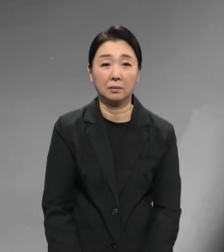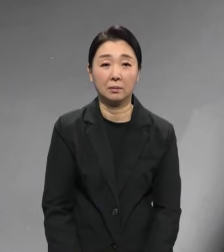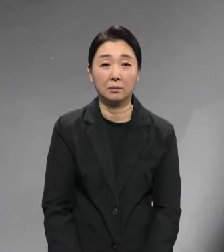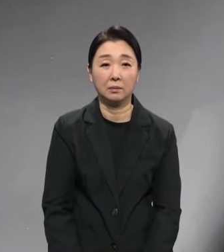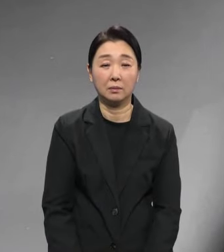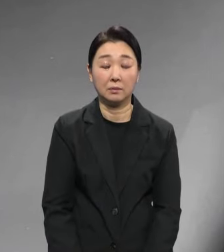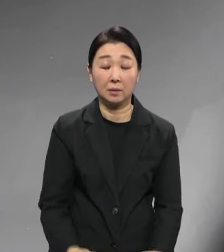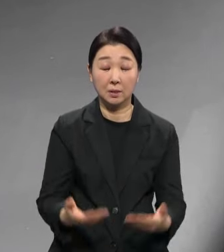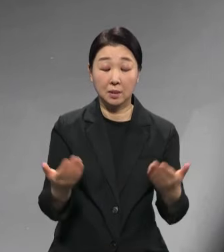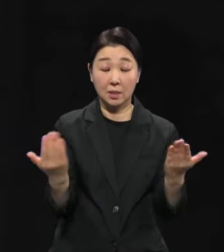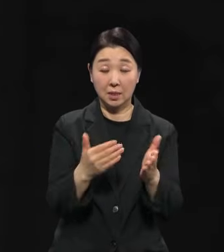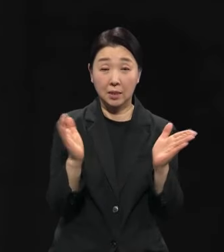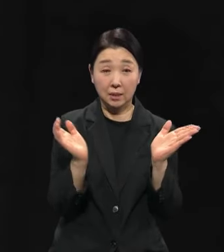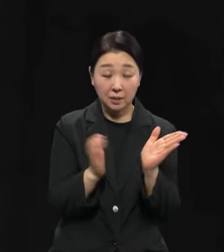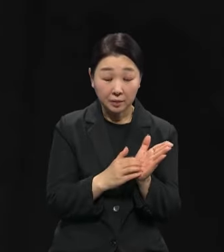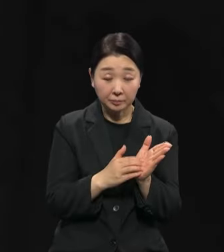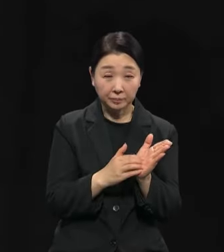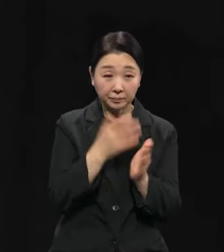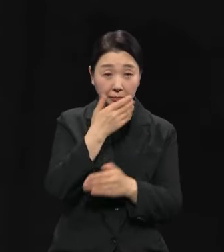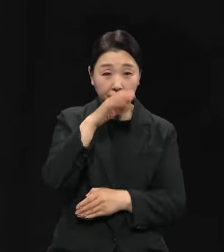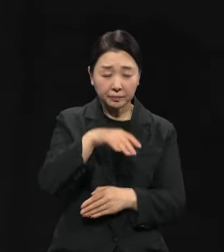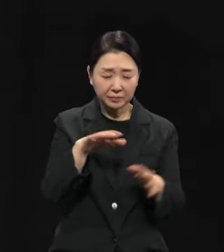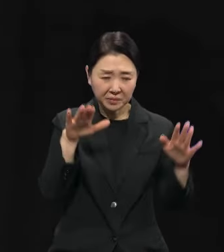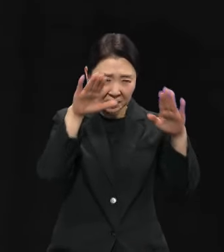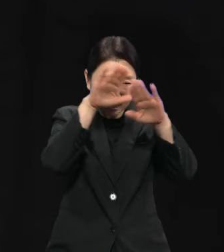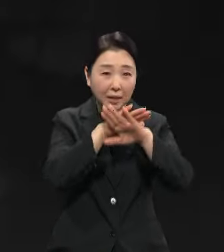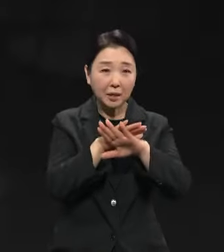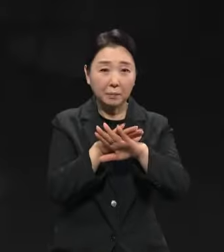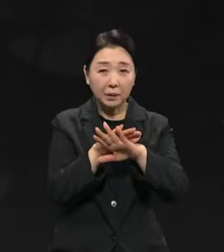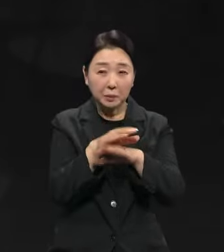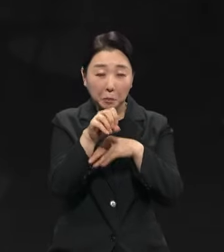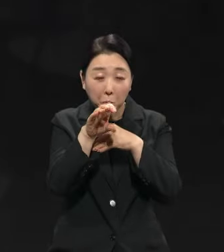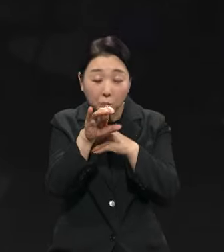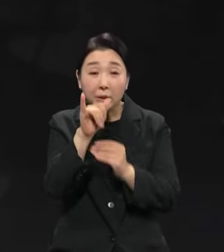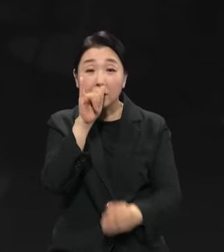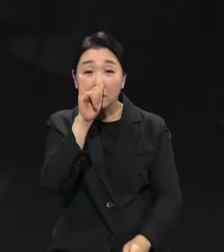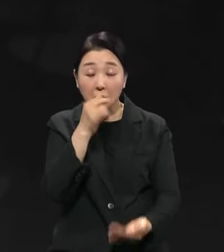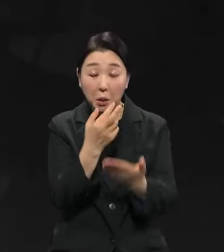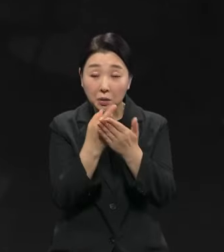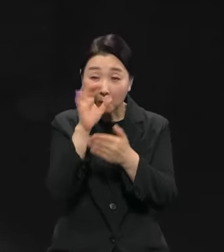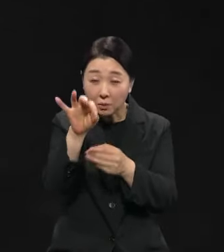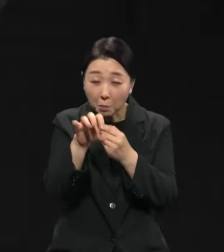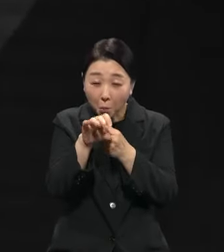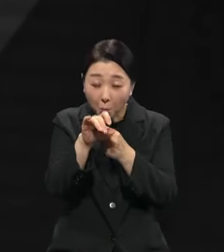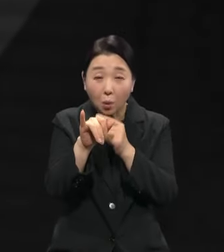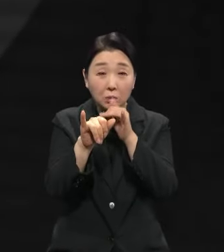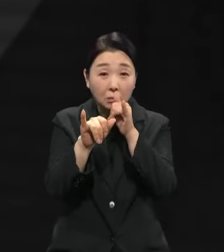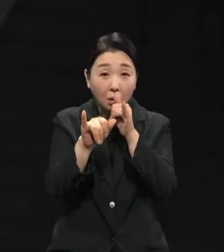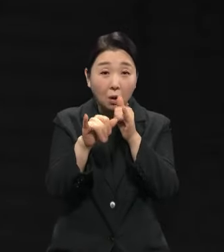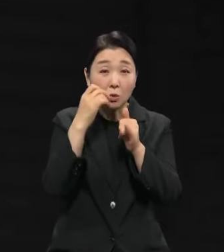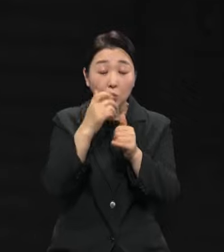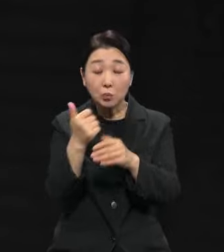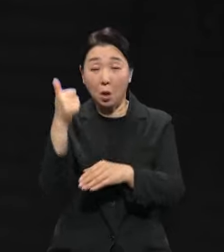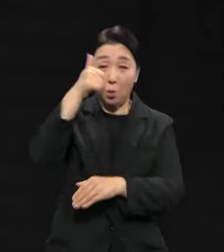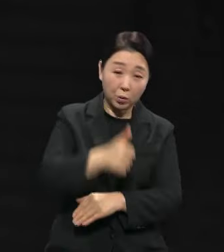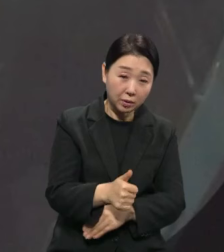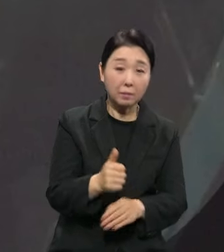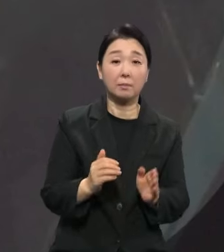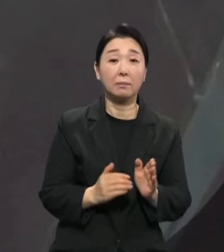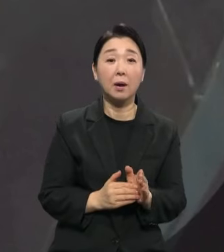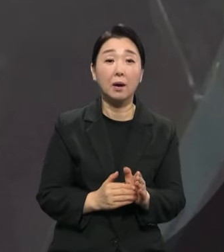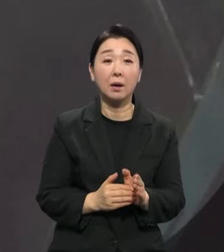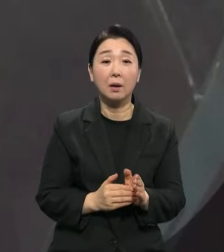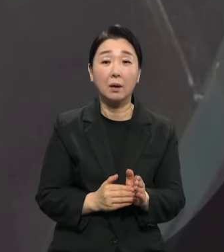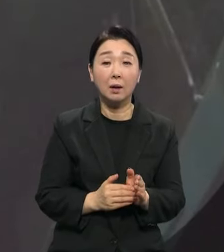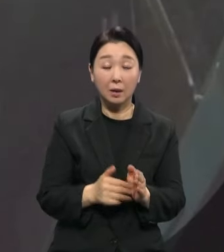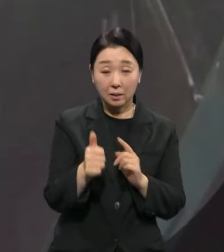영업 끝난 깜깜한 식당에 작은 불빛이 지나갑니다. 창문 사이로 보이는 작은 빛, 누군가 휙 뛰어내립니다.